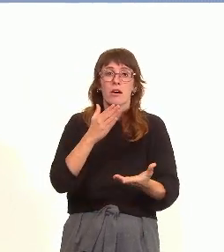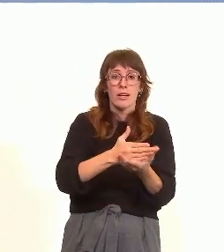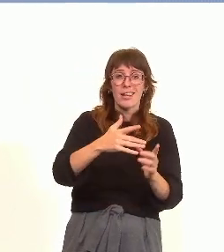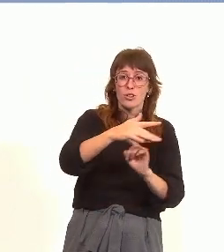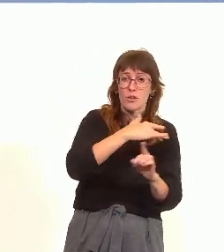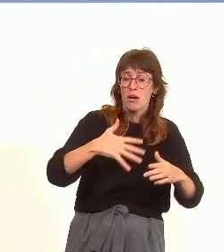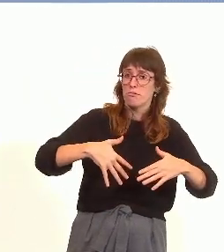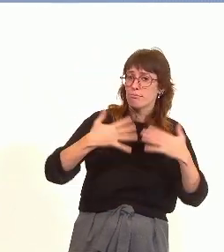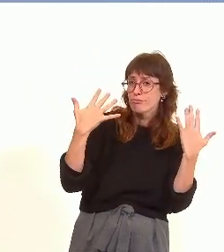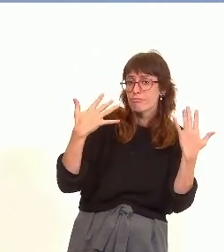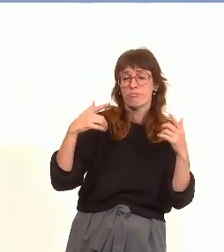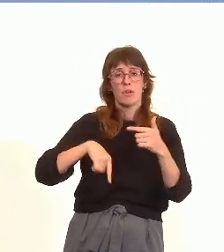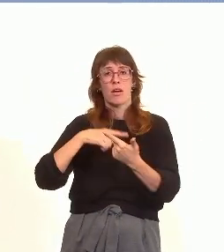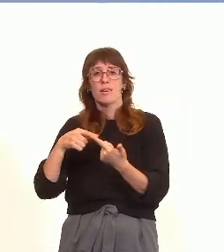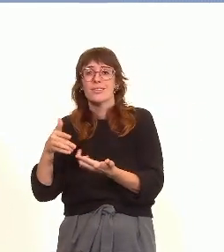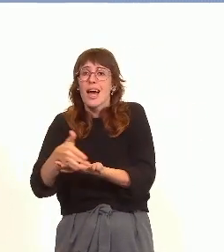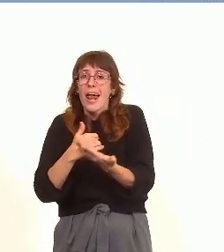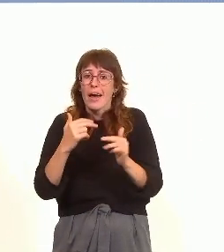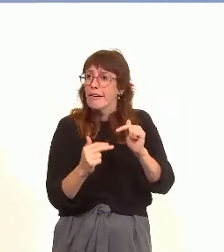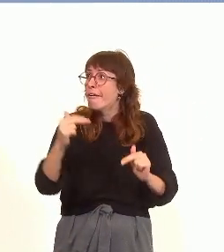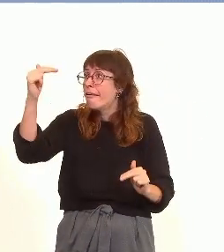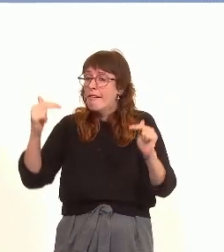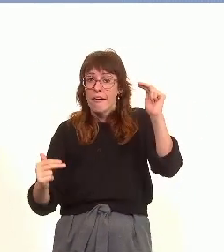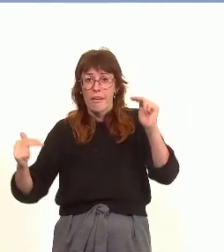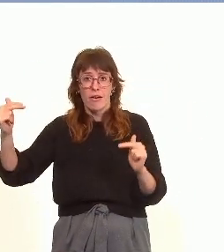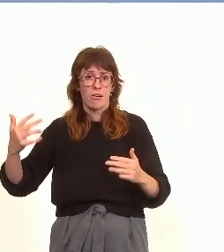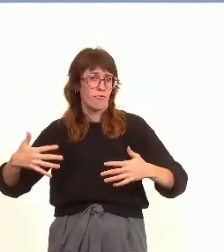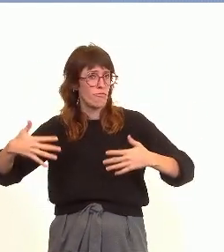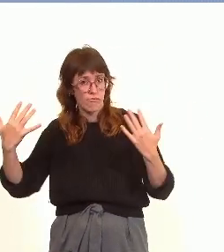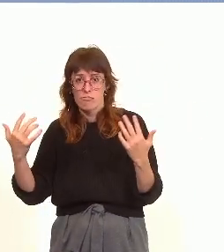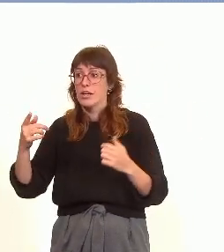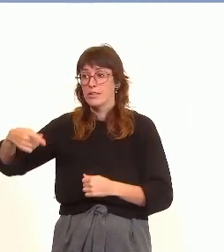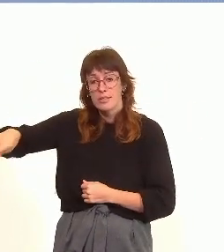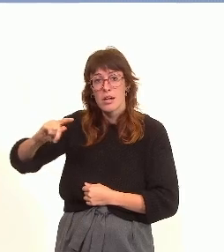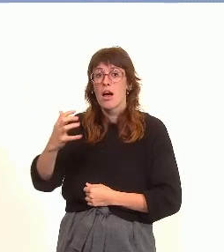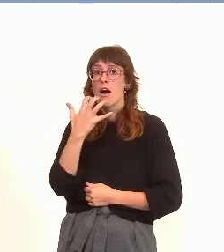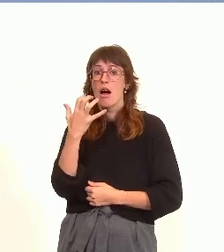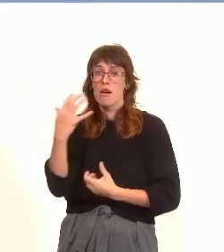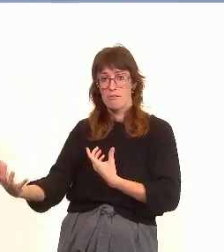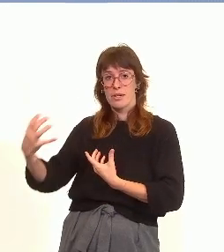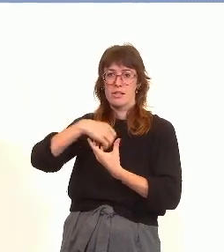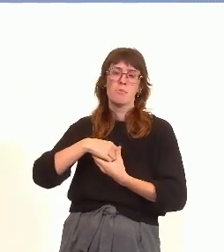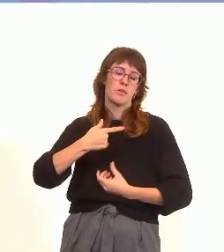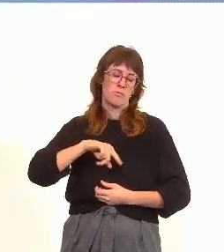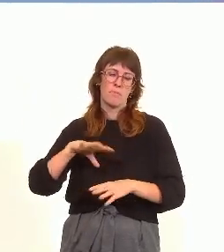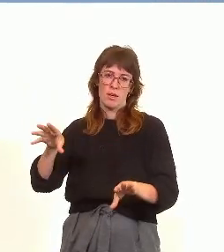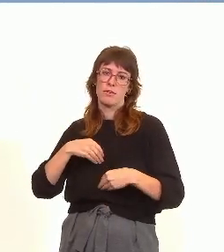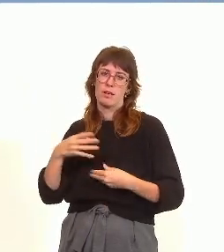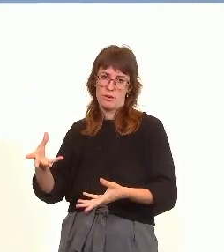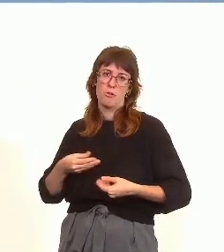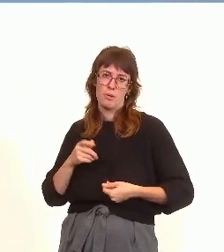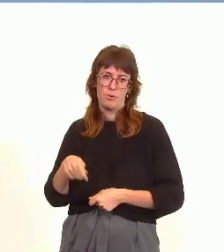ou non. Toutes les personnes qui souhaitent s'engager dans ces démarches sont au cœur de ce que nous souhaitons promouvoir comme action. Puis il y a des moyens très